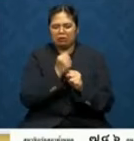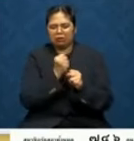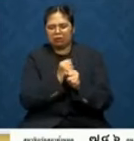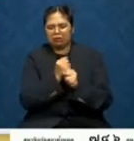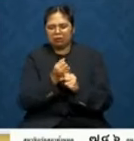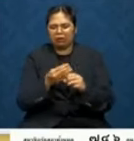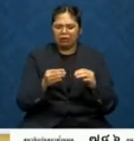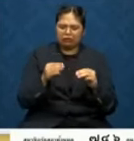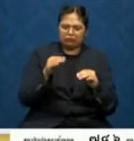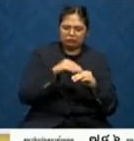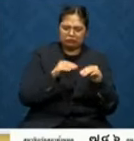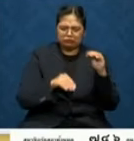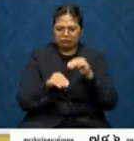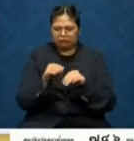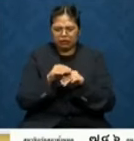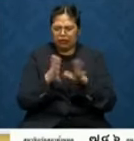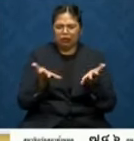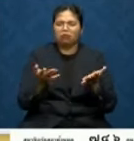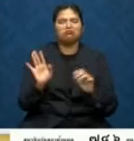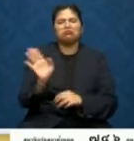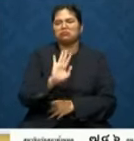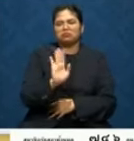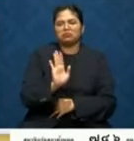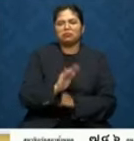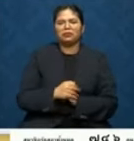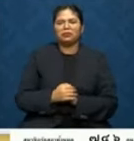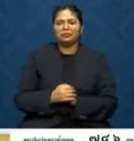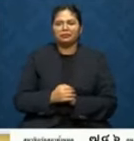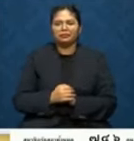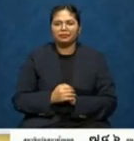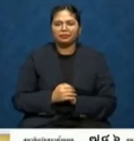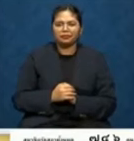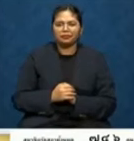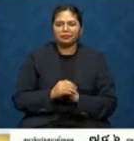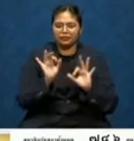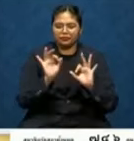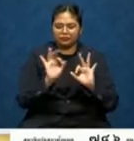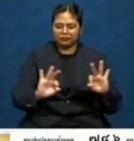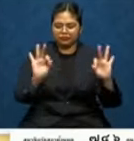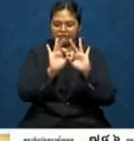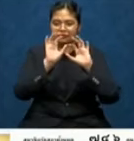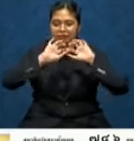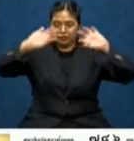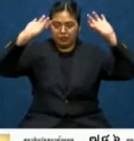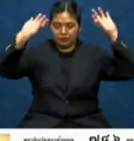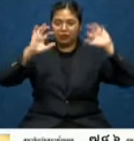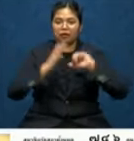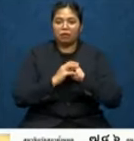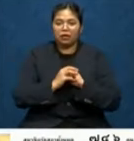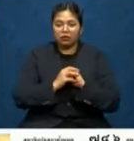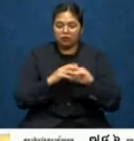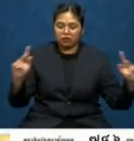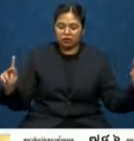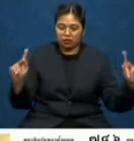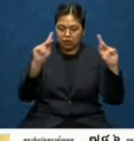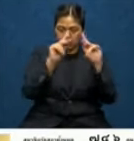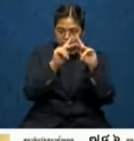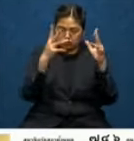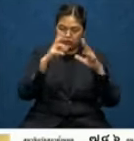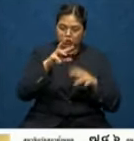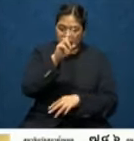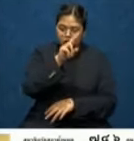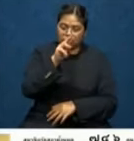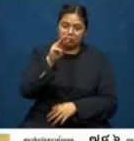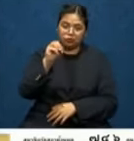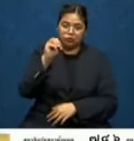ซ้ำกันมาผมขอเรียนท่านประธานว่ารัฐบาลจะต้องตั้งรัฐมนตรีหรือรองนายกรัฐมนตรีคน